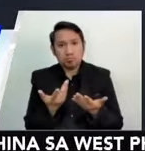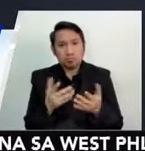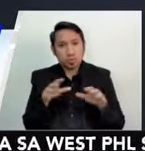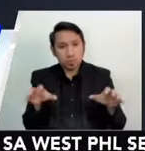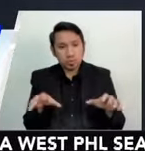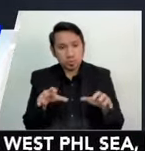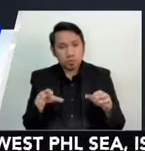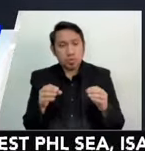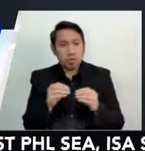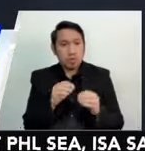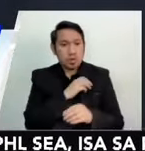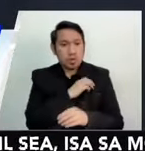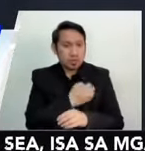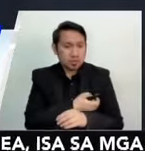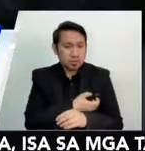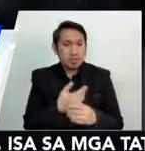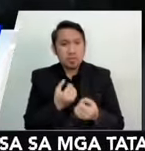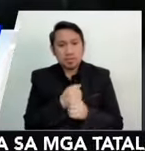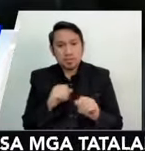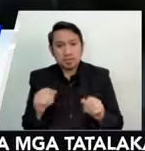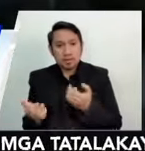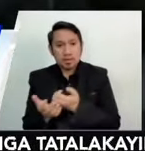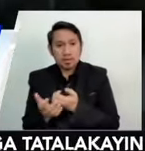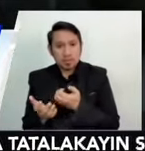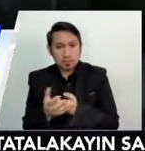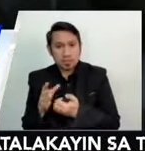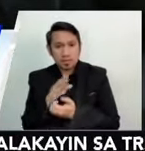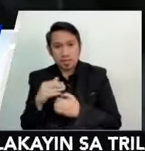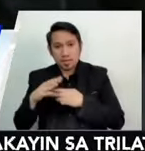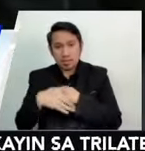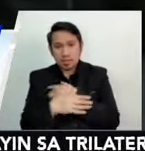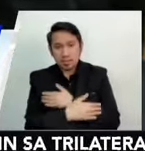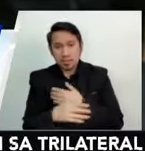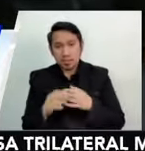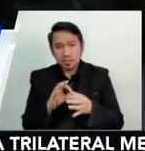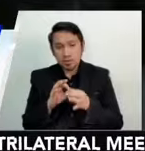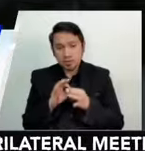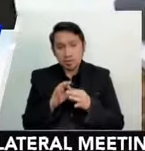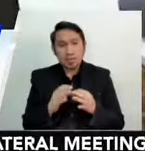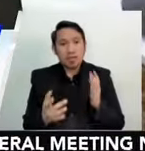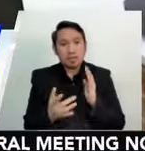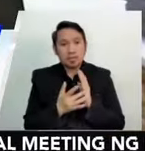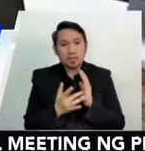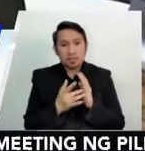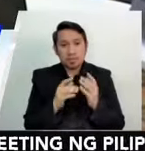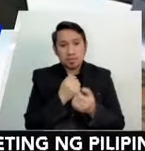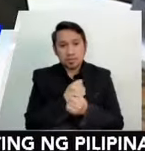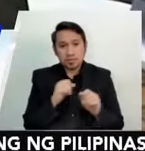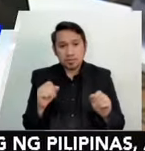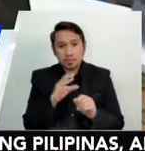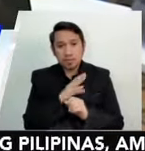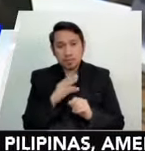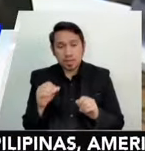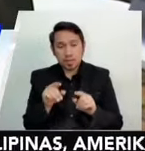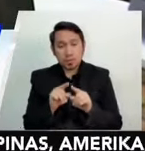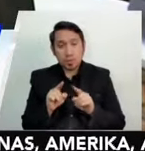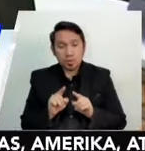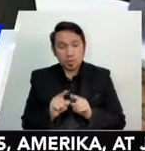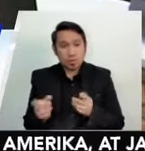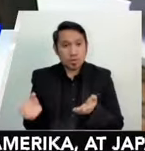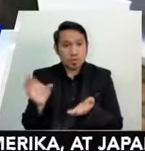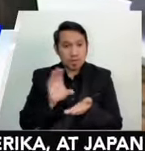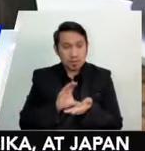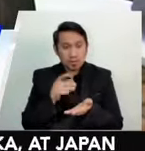security, economic and maritime cooperation, technology and cybersecurity, gayon din ang pamumuhunan sa ilang malalaking proyektong